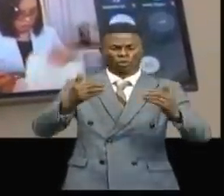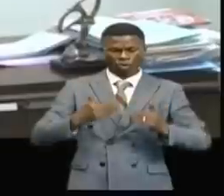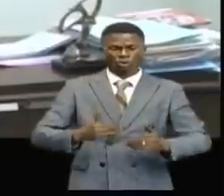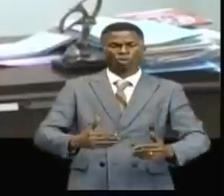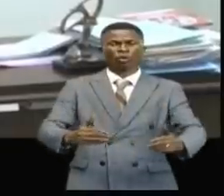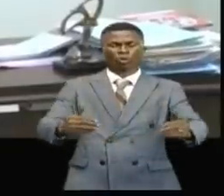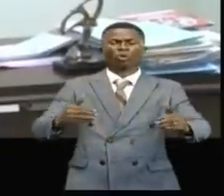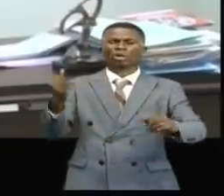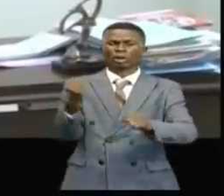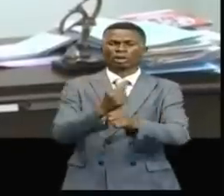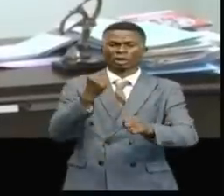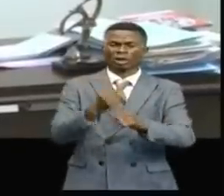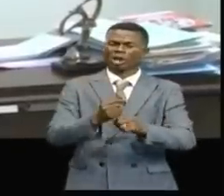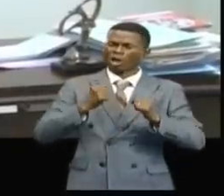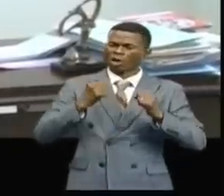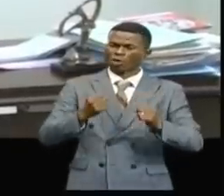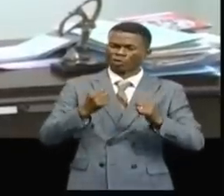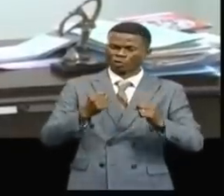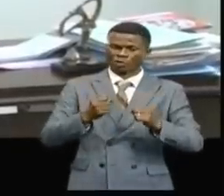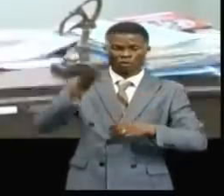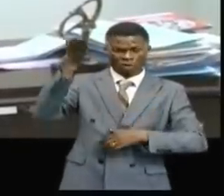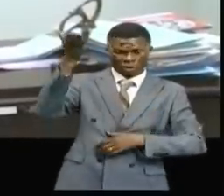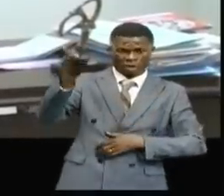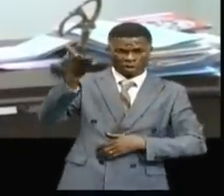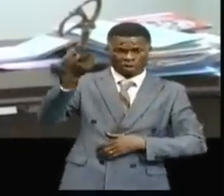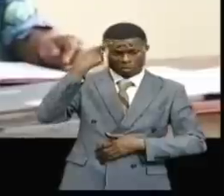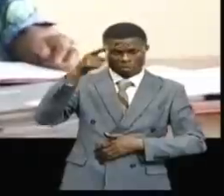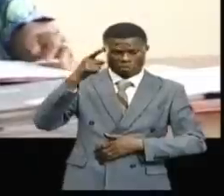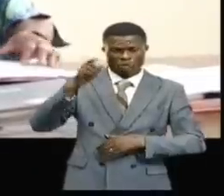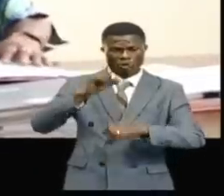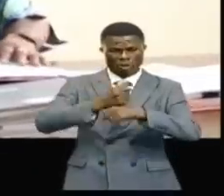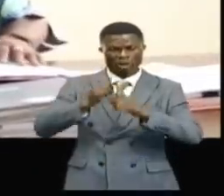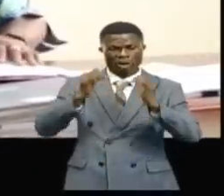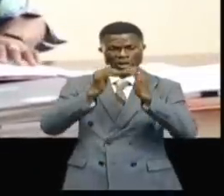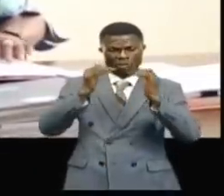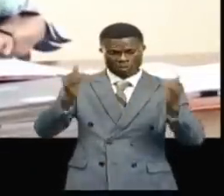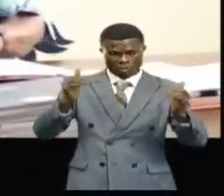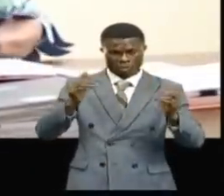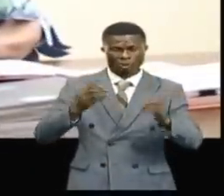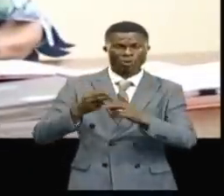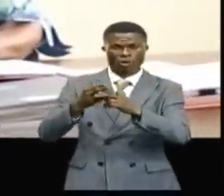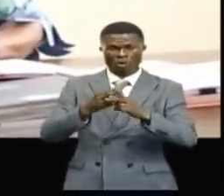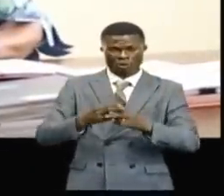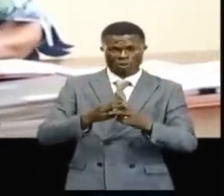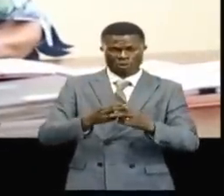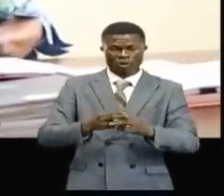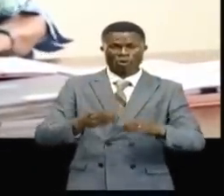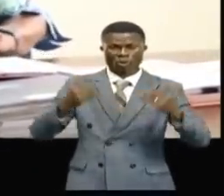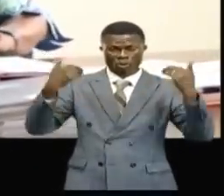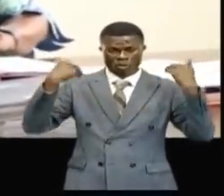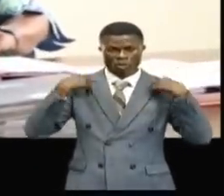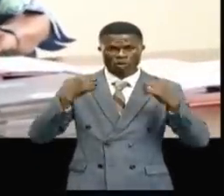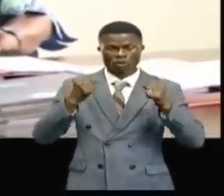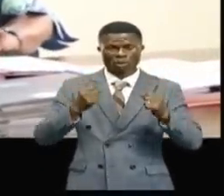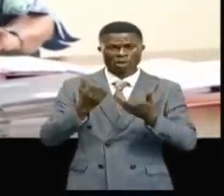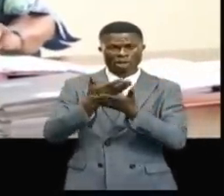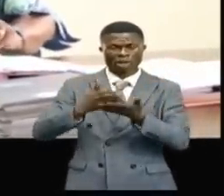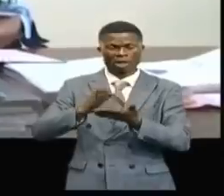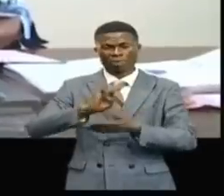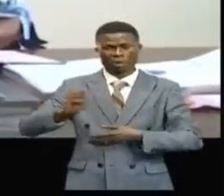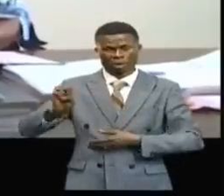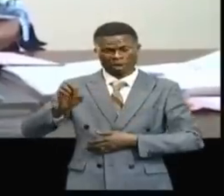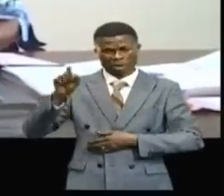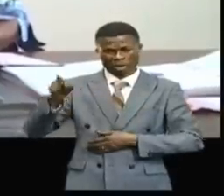de poursuivre des actions d'envergure sur terrain en vue de restaurer la paix, la sécurité et l'autorité de l'État dans cette partie de la